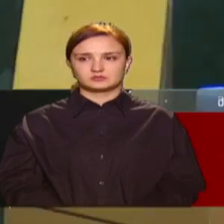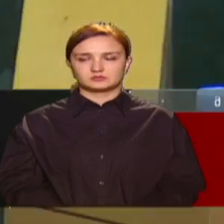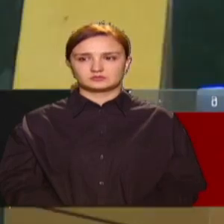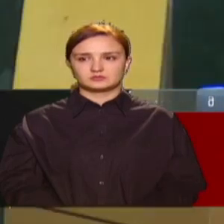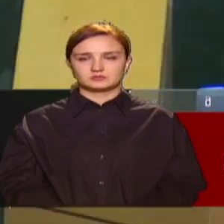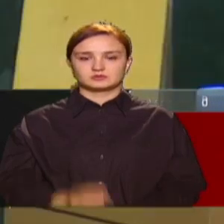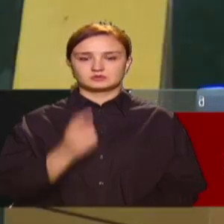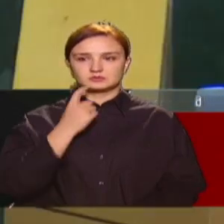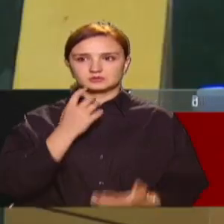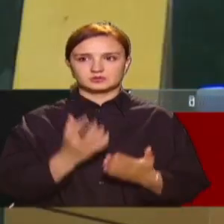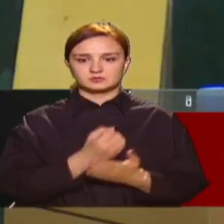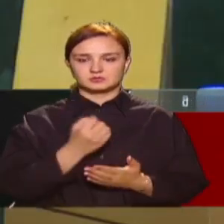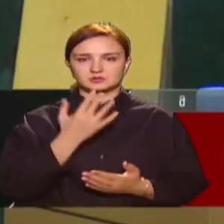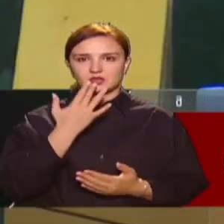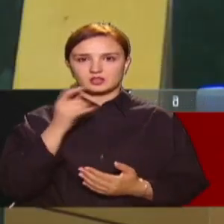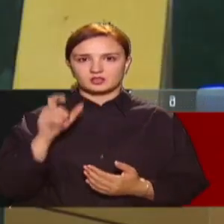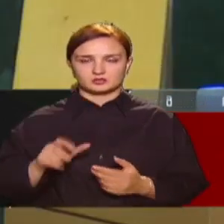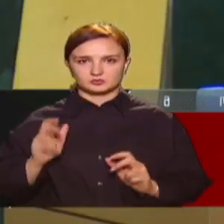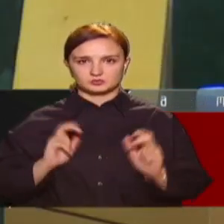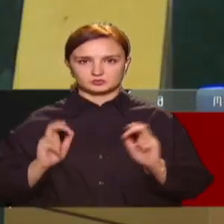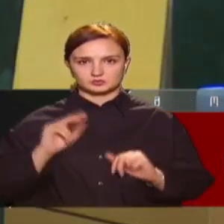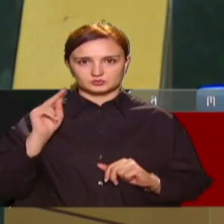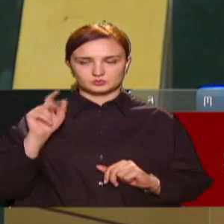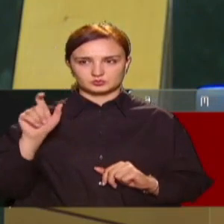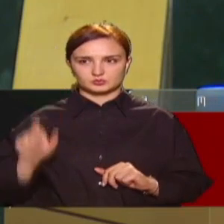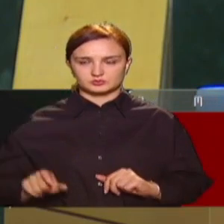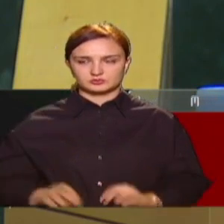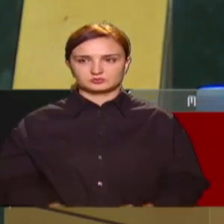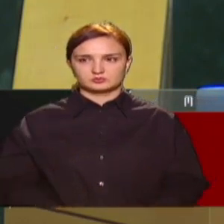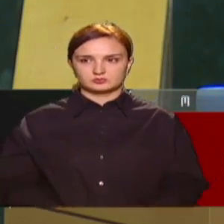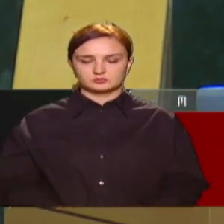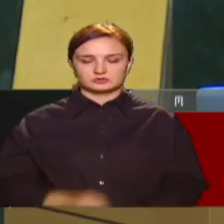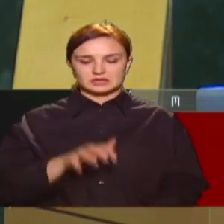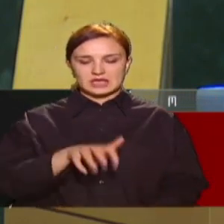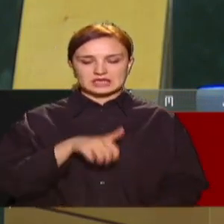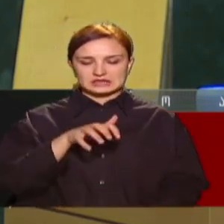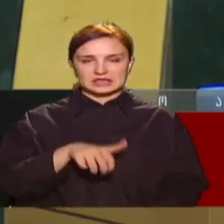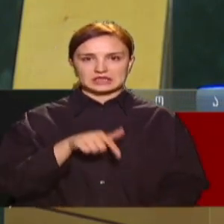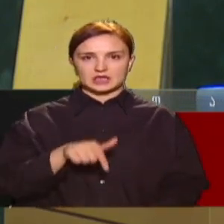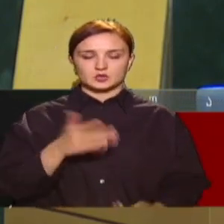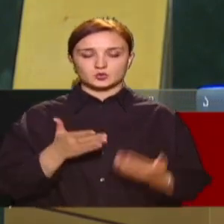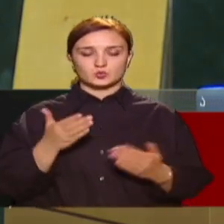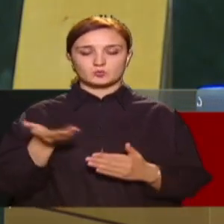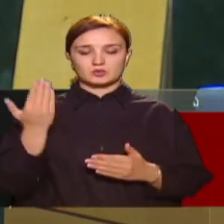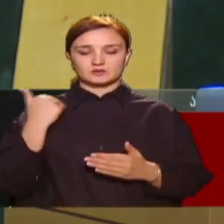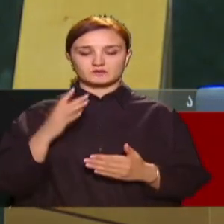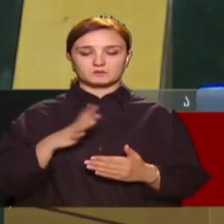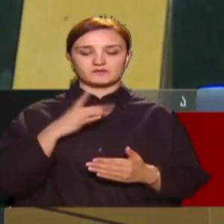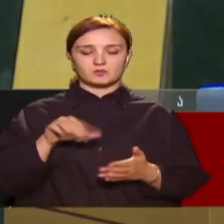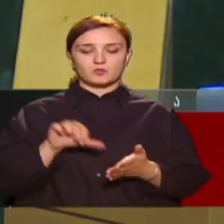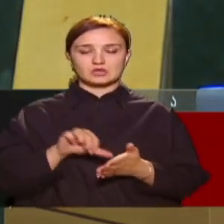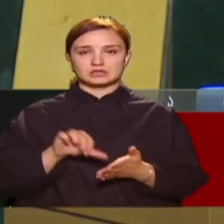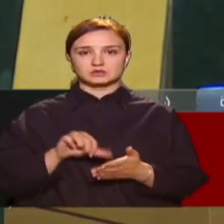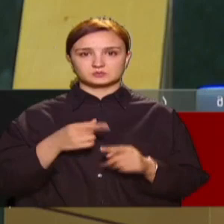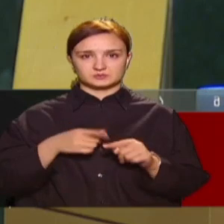Კბილი აღმოაჩინა ერთმა უცხოელმა სტუდენტმა. Და არქეოლოგიური გათხრა, თუ კი მასში როდისმე მონაწილეობა